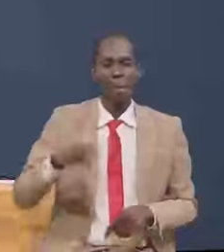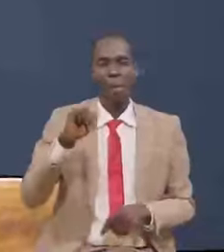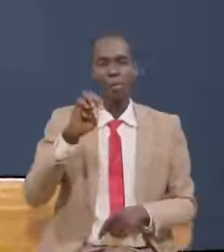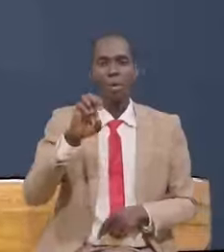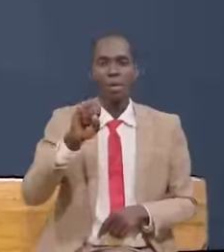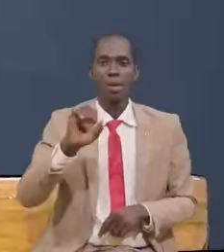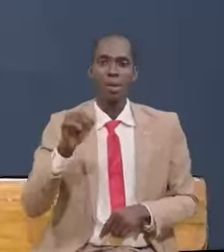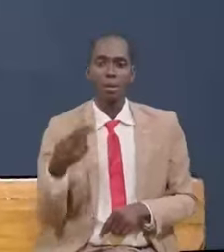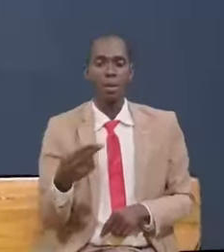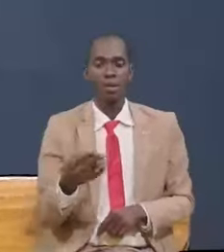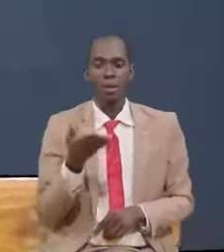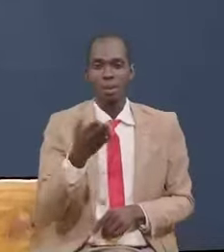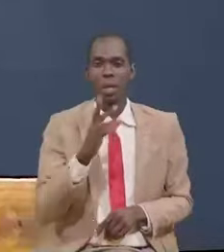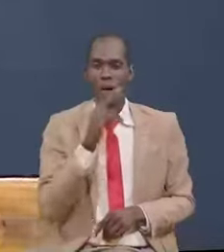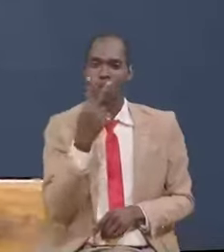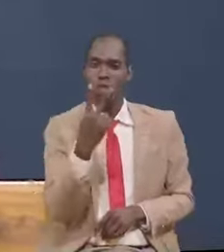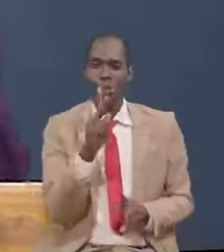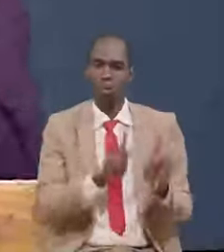Il y a deux personnes que je vais vous montrer.